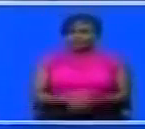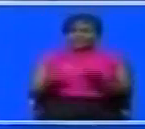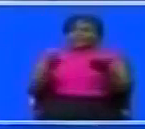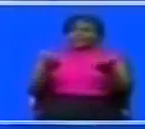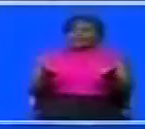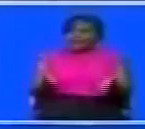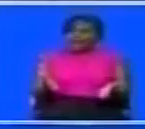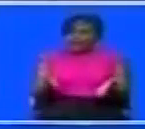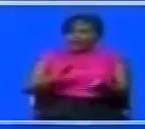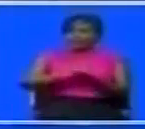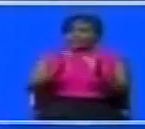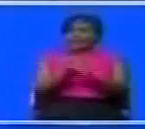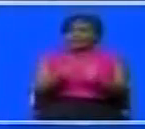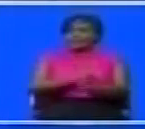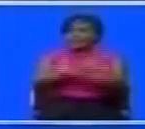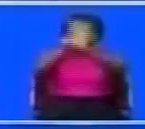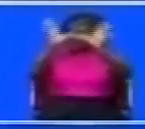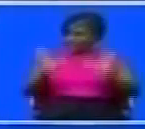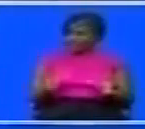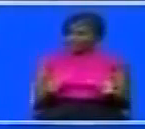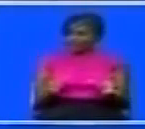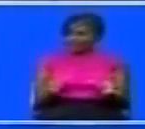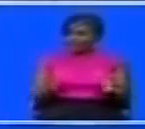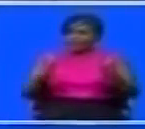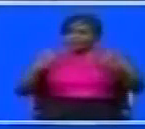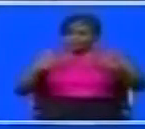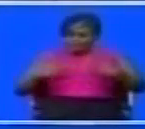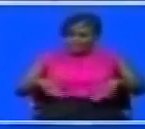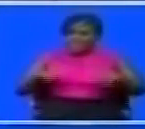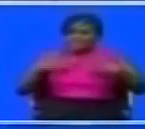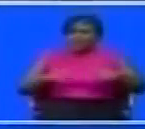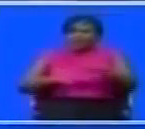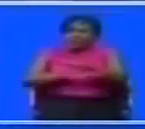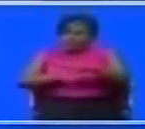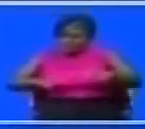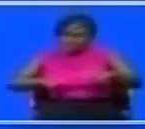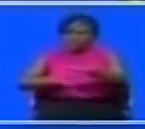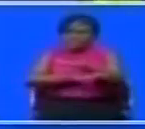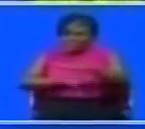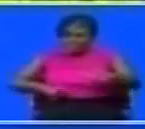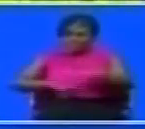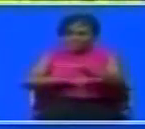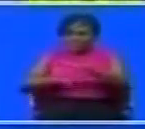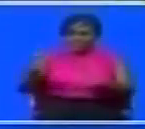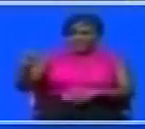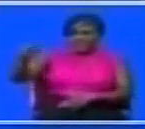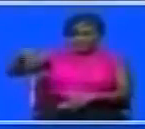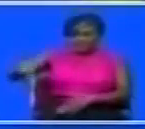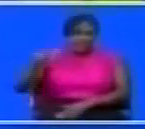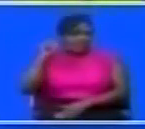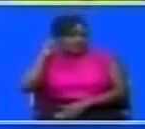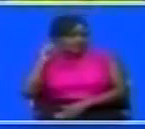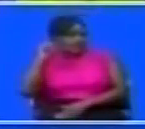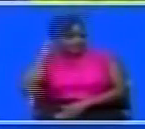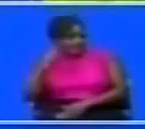now becoming apparent that people are on a looting. Tayari mbunge wa Nandi Hills Alfred